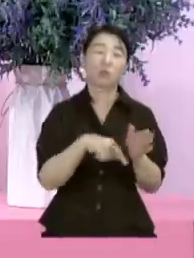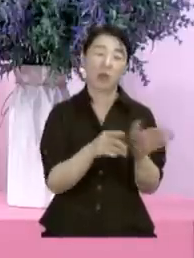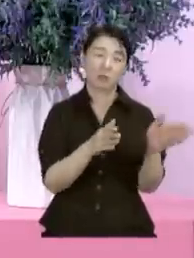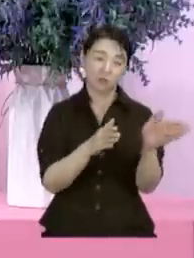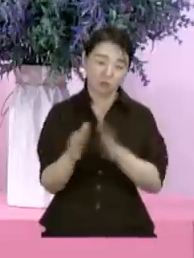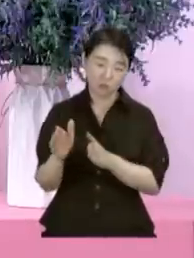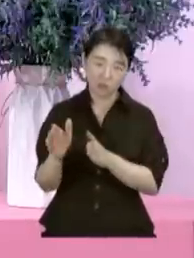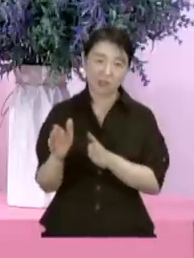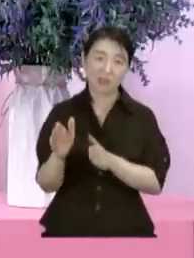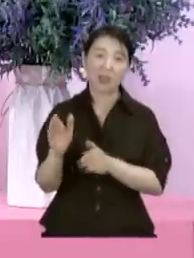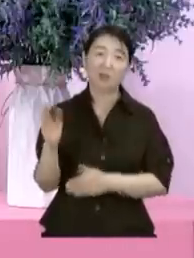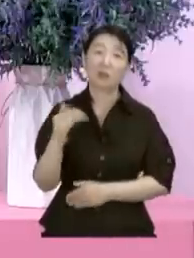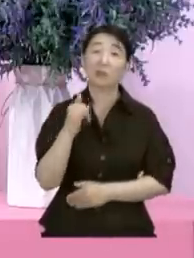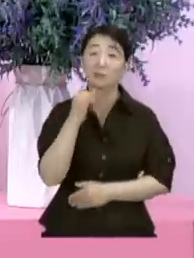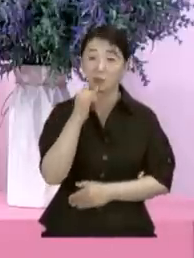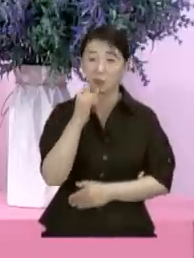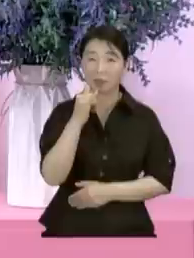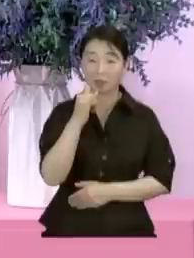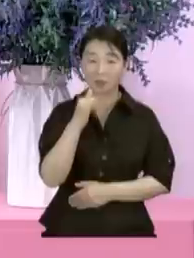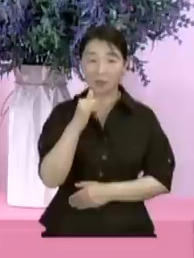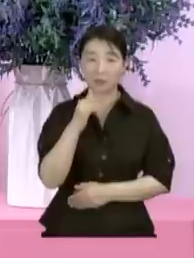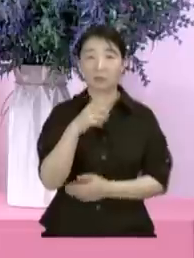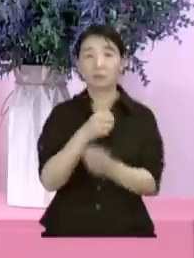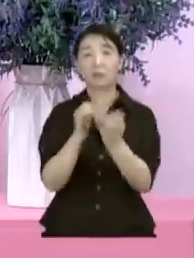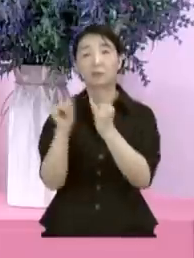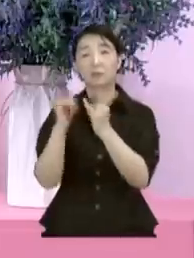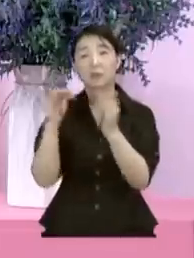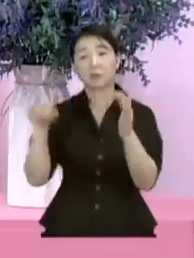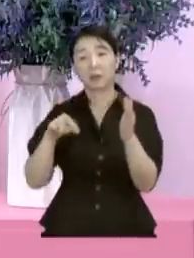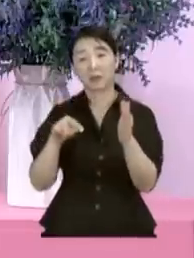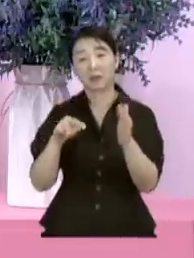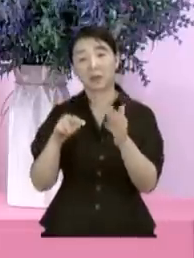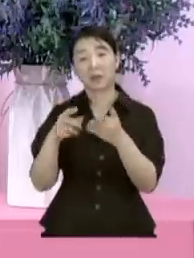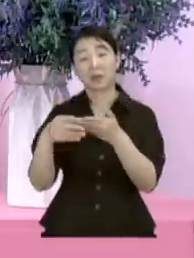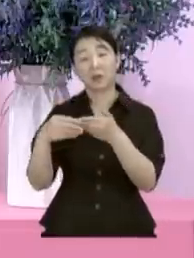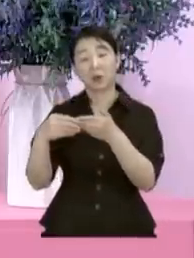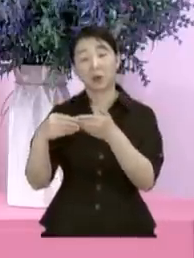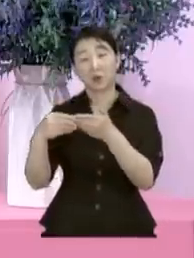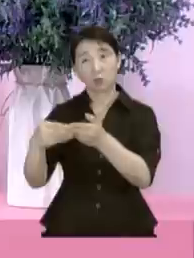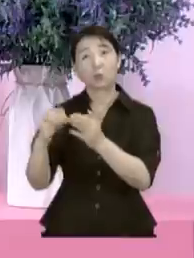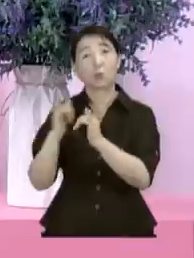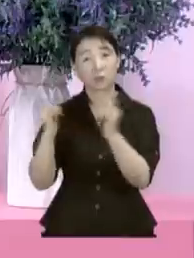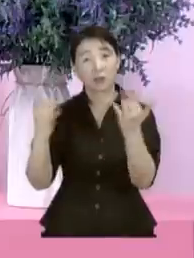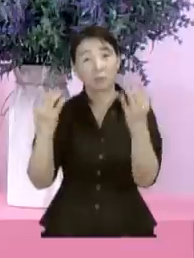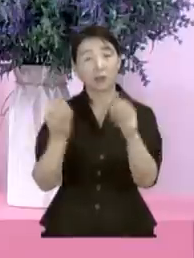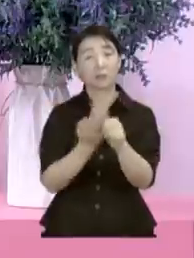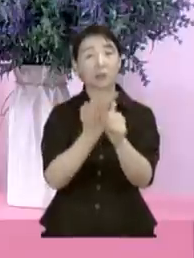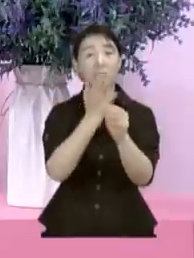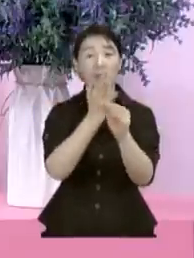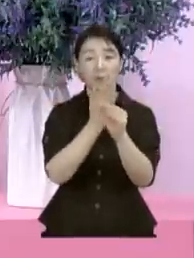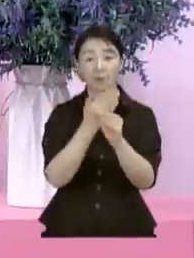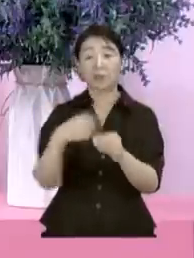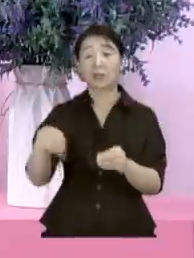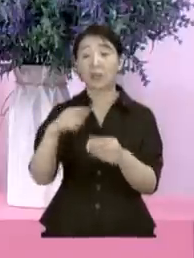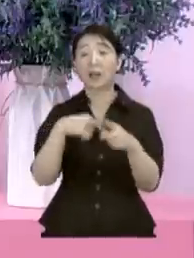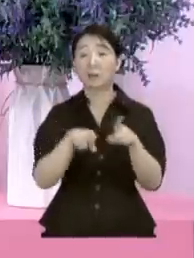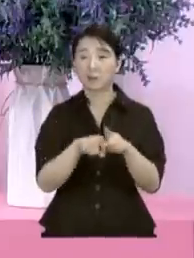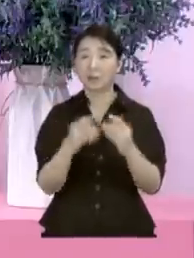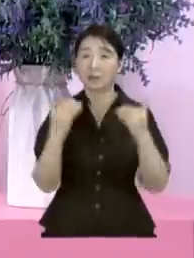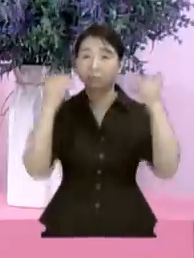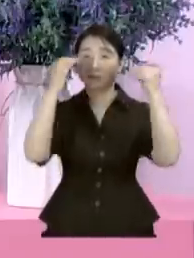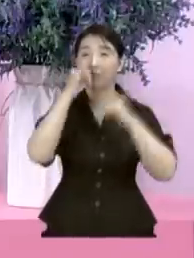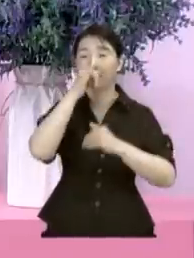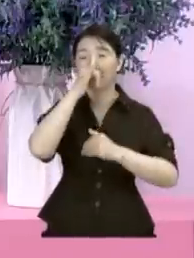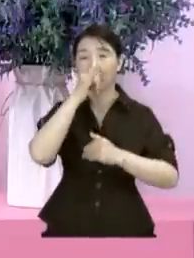예. 그분들이 지금 탈북민 안에서 많은 또 지도자들도 나오고 있잖아요. 그래서 그분들과 함께 성장해 나가는